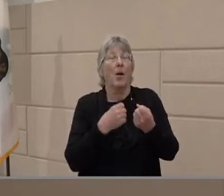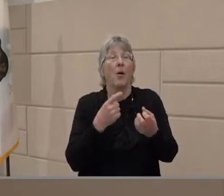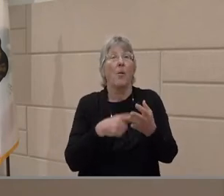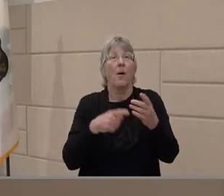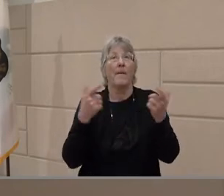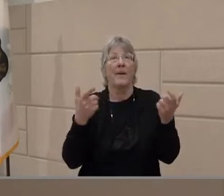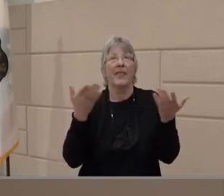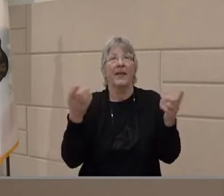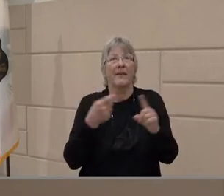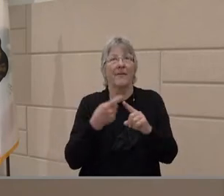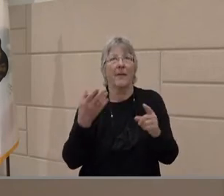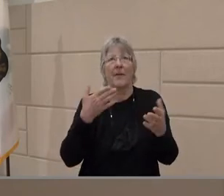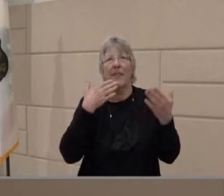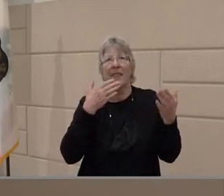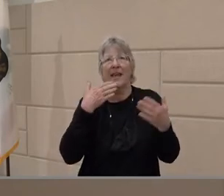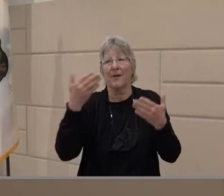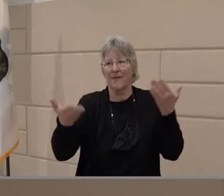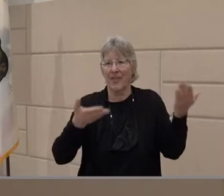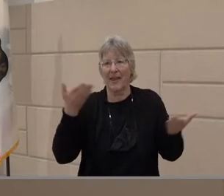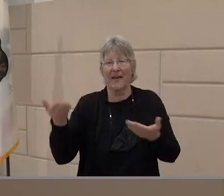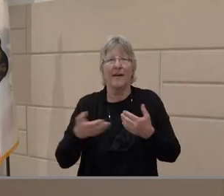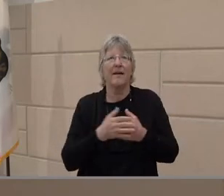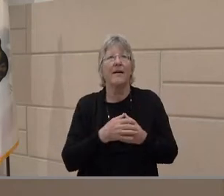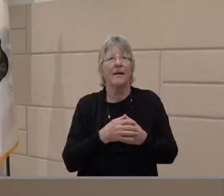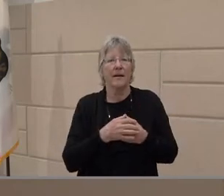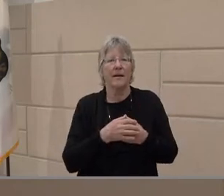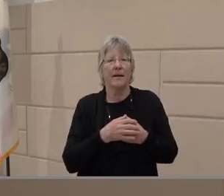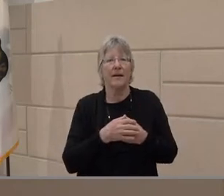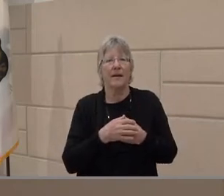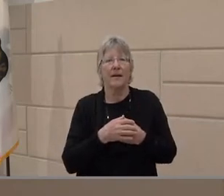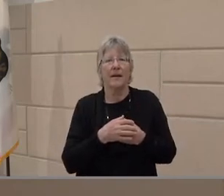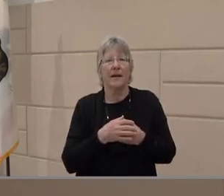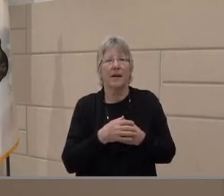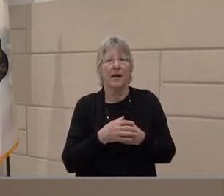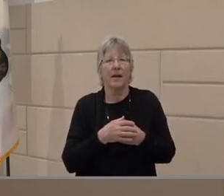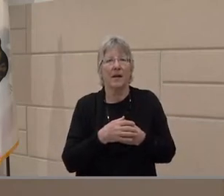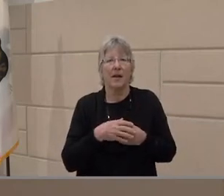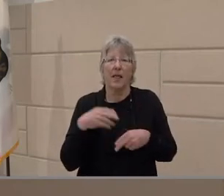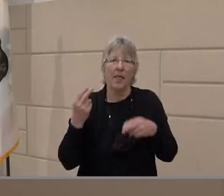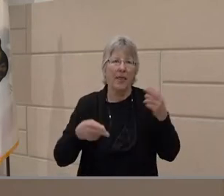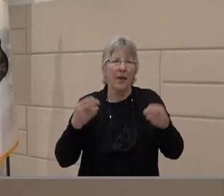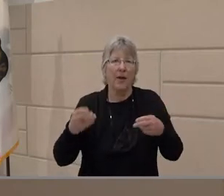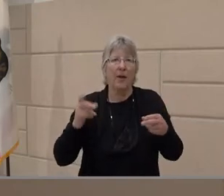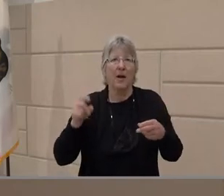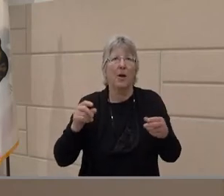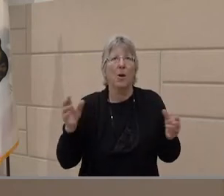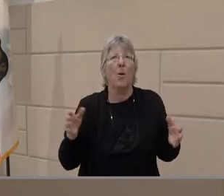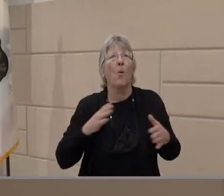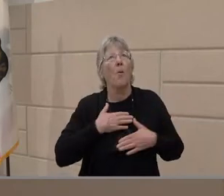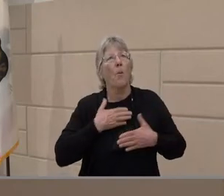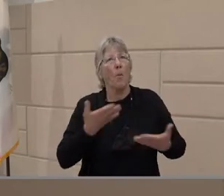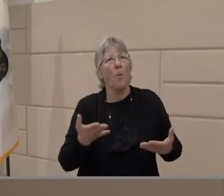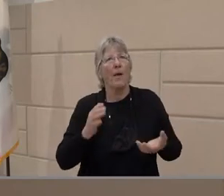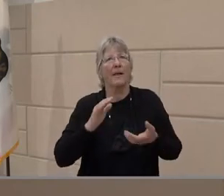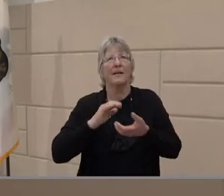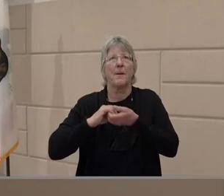ดอะไลแอนส์ลูกออกกุนน้อยบานกี่อันจึงลูกโจร่วมหายเมียนกาเลือกปีกรูอั